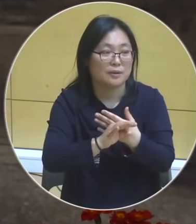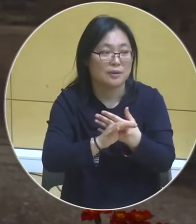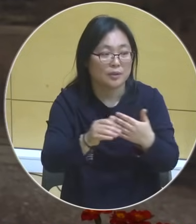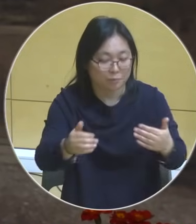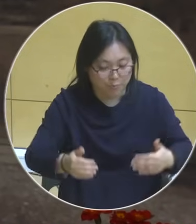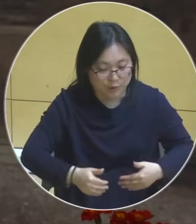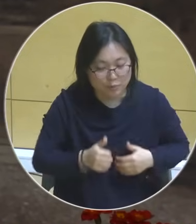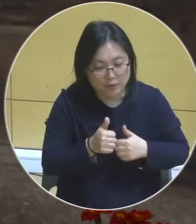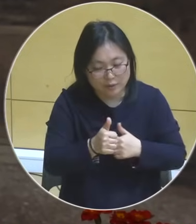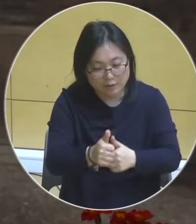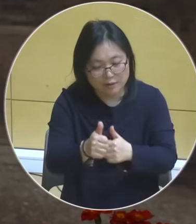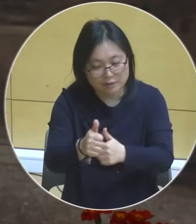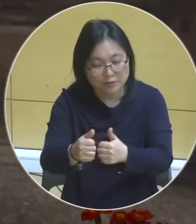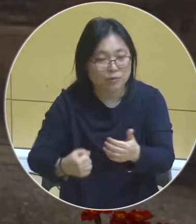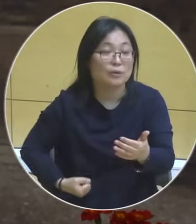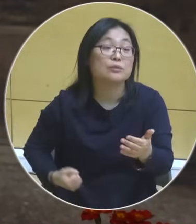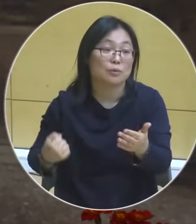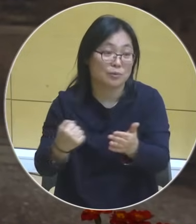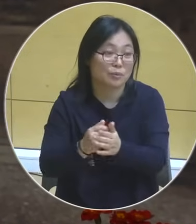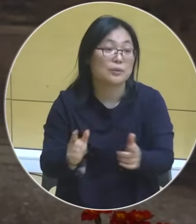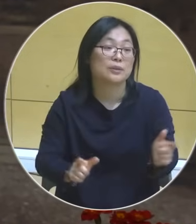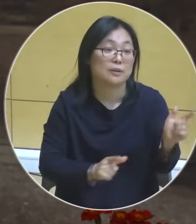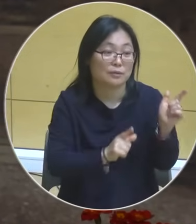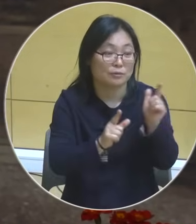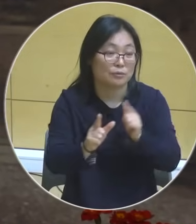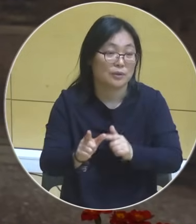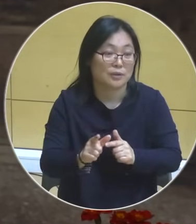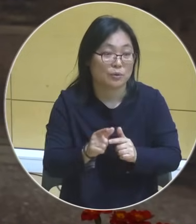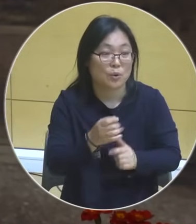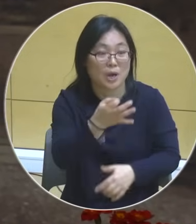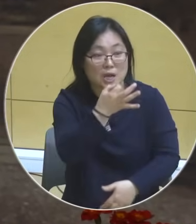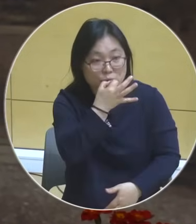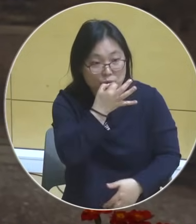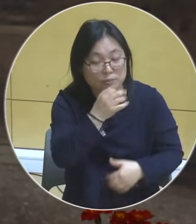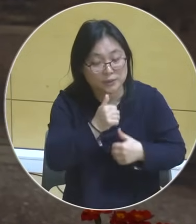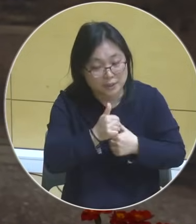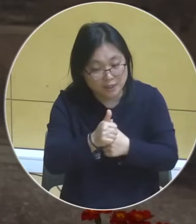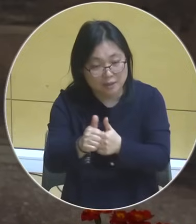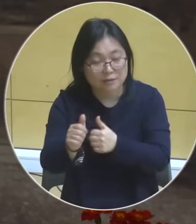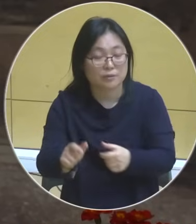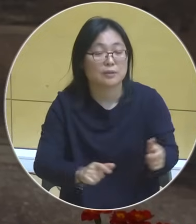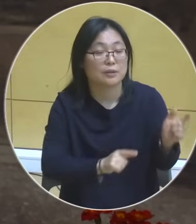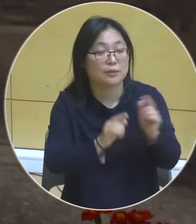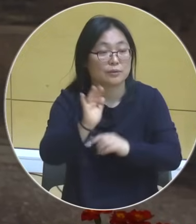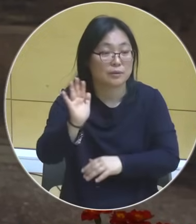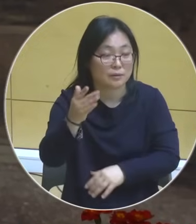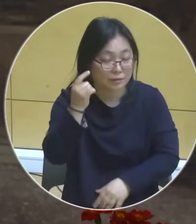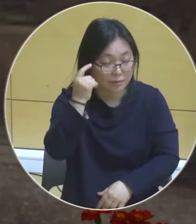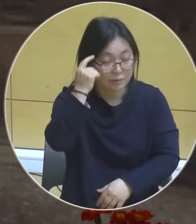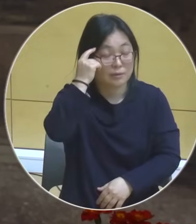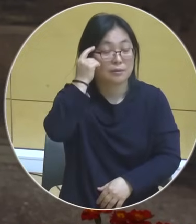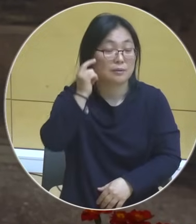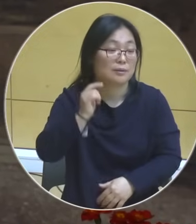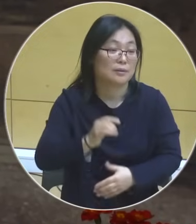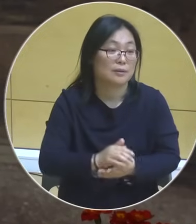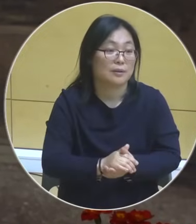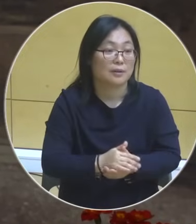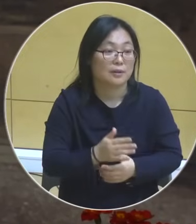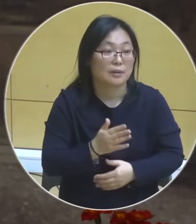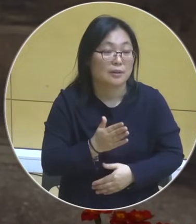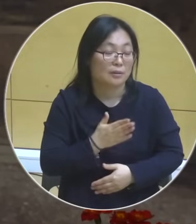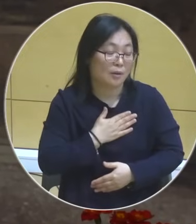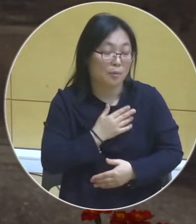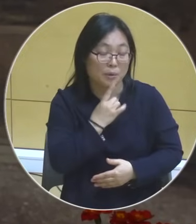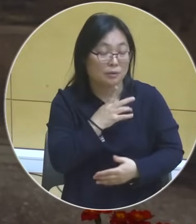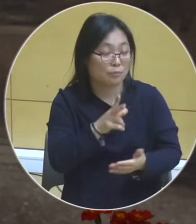필요에 따라서 움직일 수밖에 없구나, 그리고 탐욕에 따라서 갈 수밖에 없구나 하는 것을 그는 깨달았습니다. 자기만의